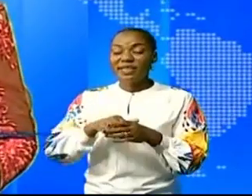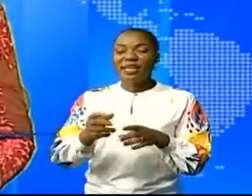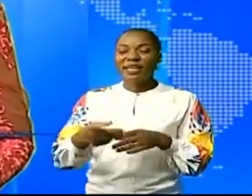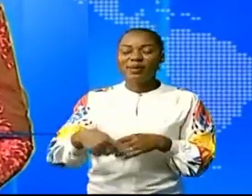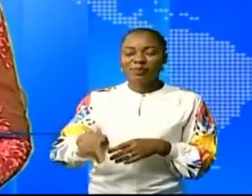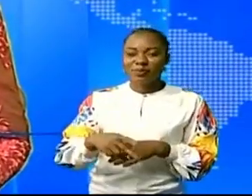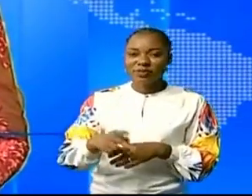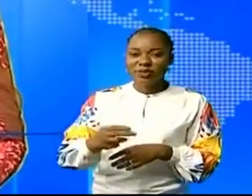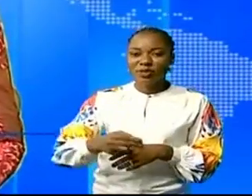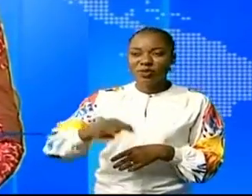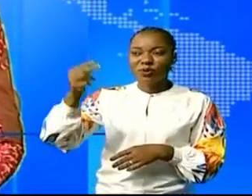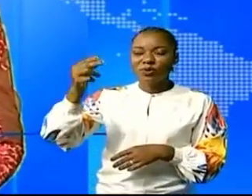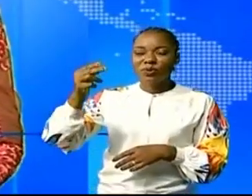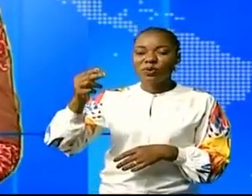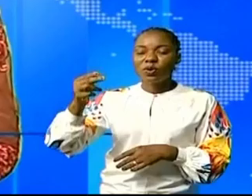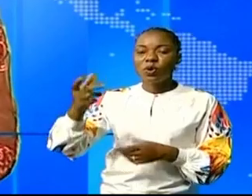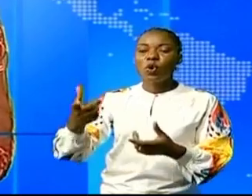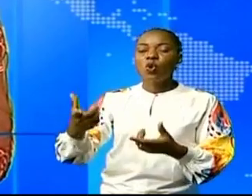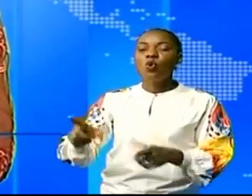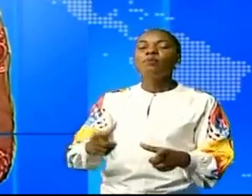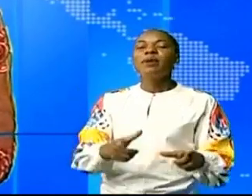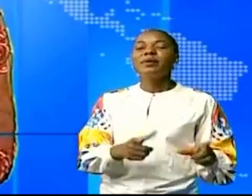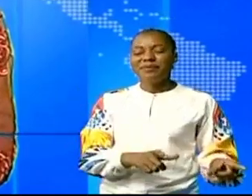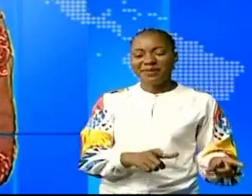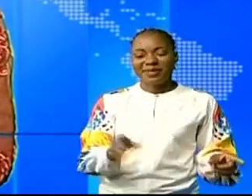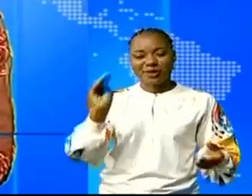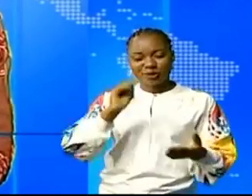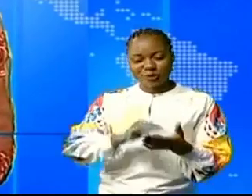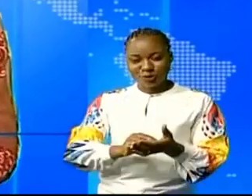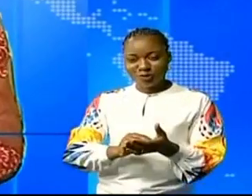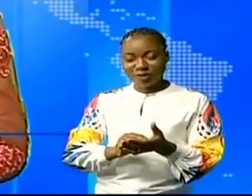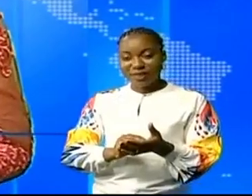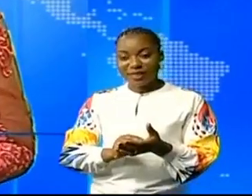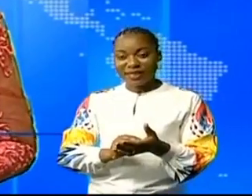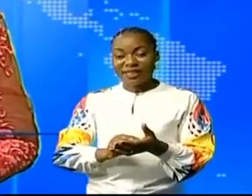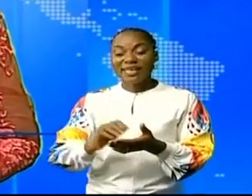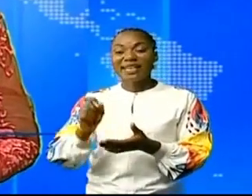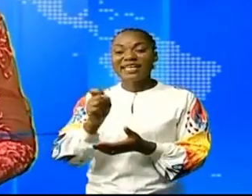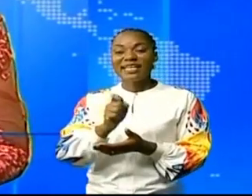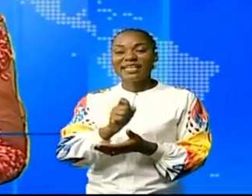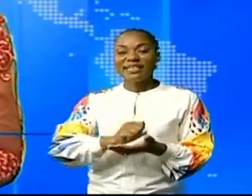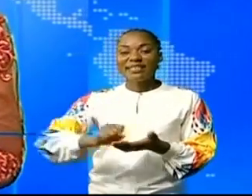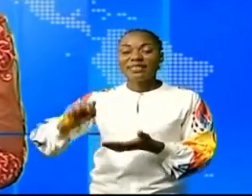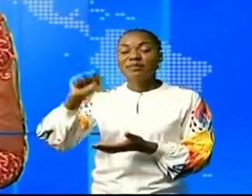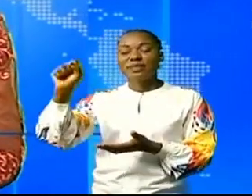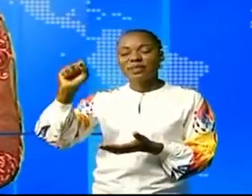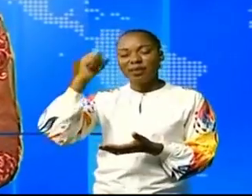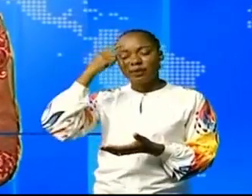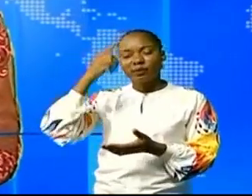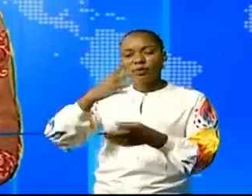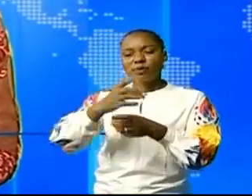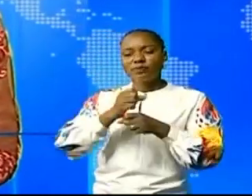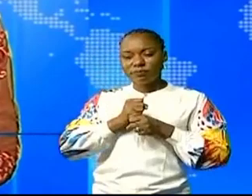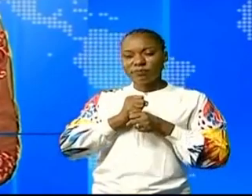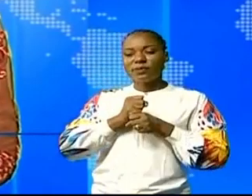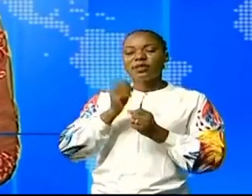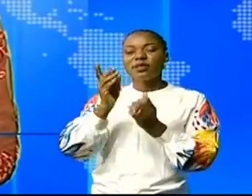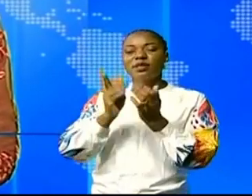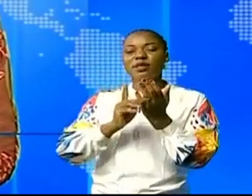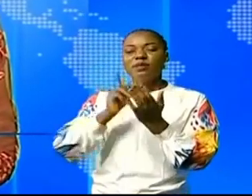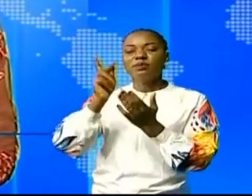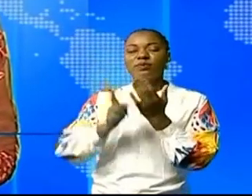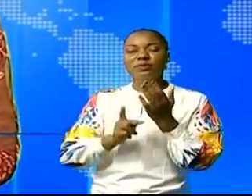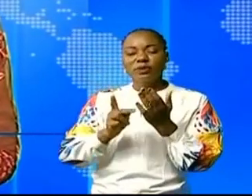du Haut-Lomami, il s'est tenu un séminaire pour l'appropriation du projet de développement